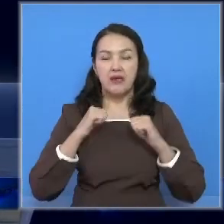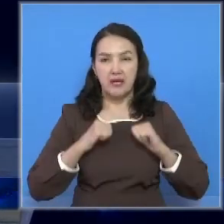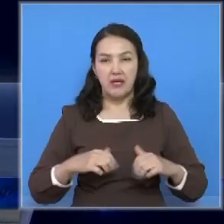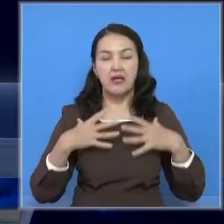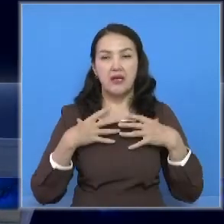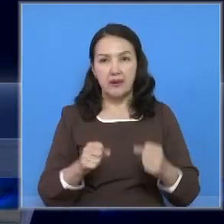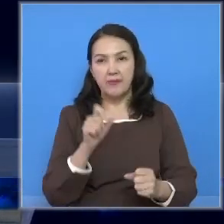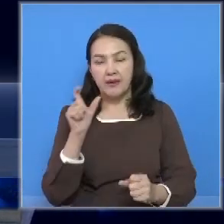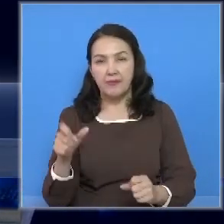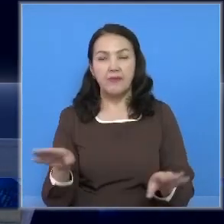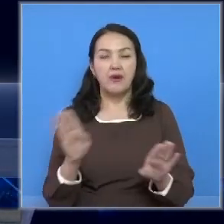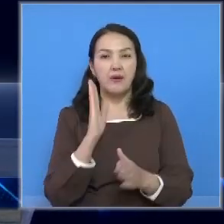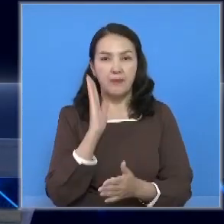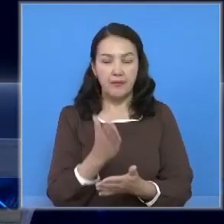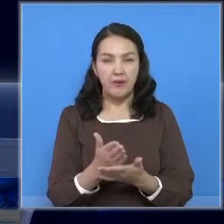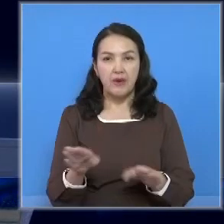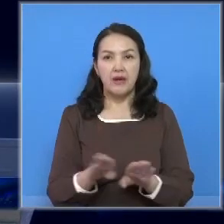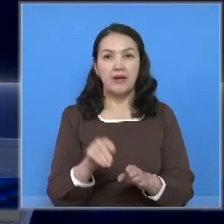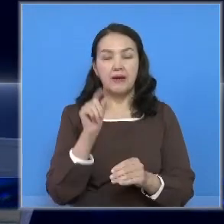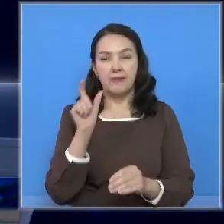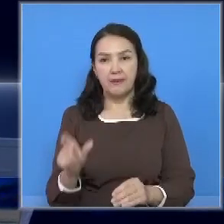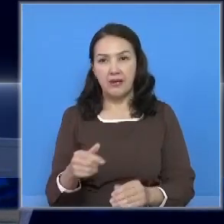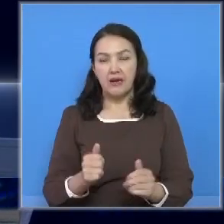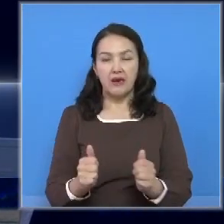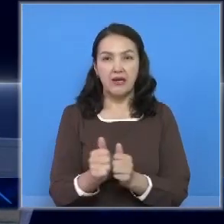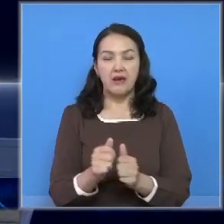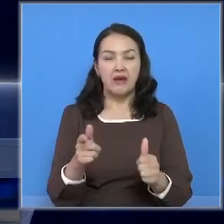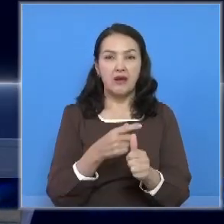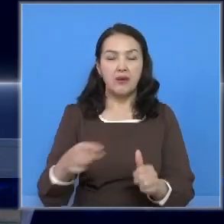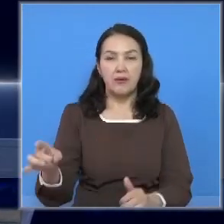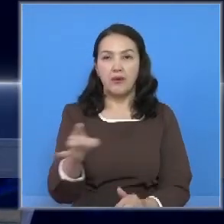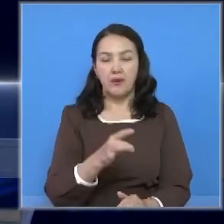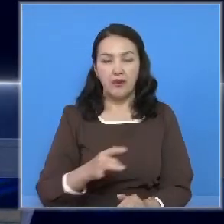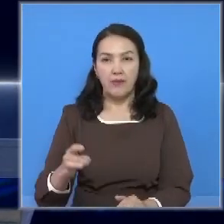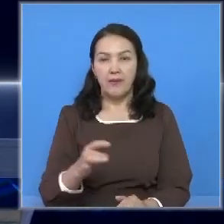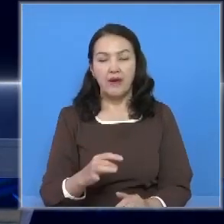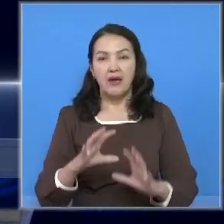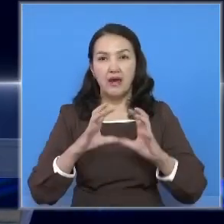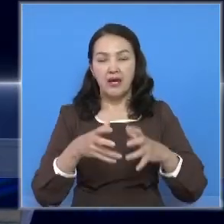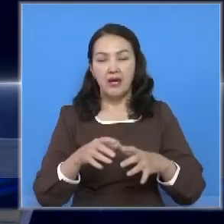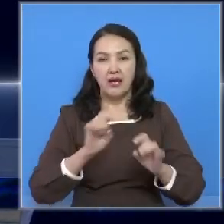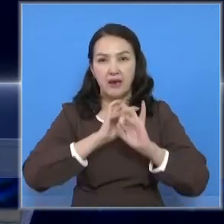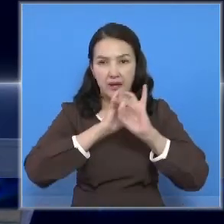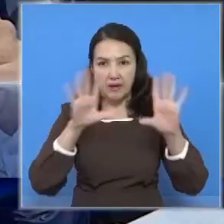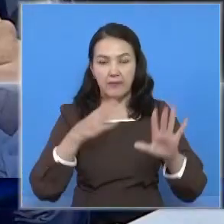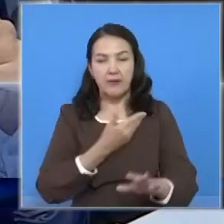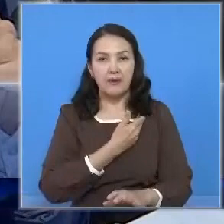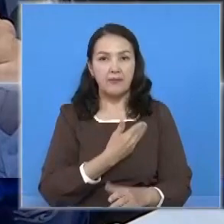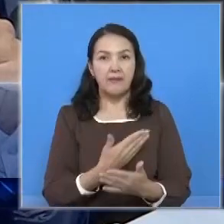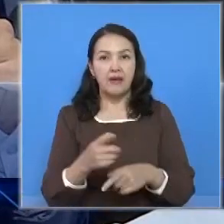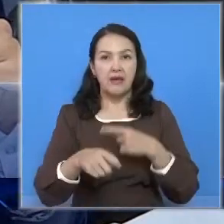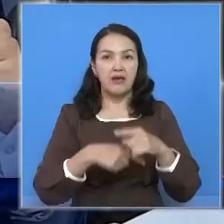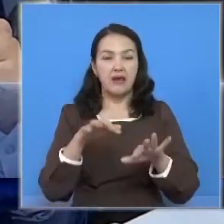болсын. Осы білім ошағынан тәлім алған шәкірттер ауданымыздың атын облыстық, республикалық, тіпті халықаралық деңгейге таныта берсін дегім келеді. Одан